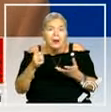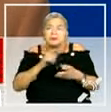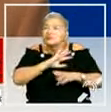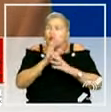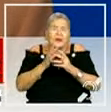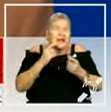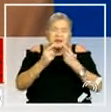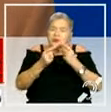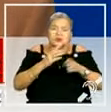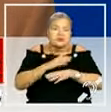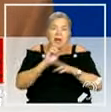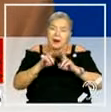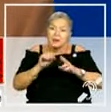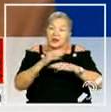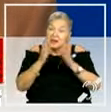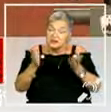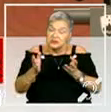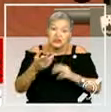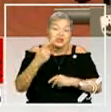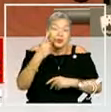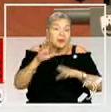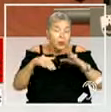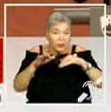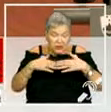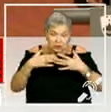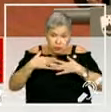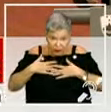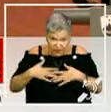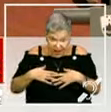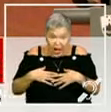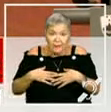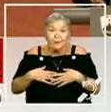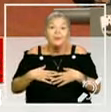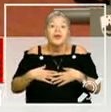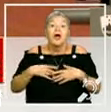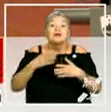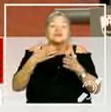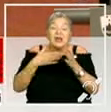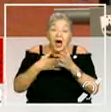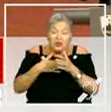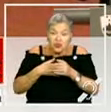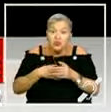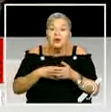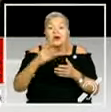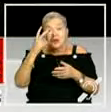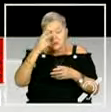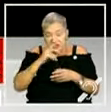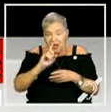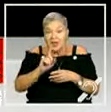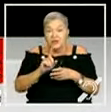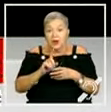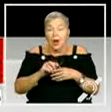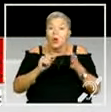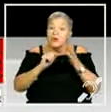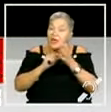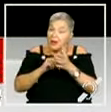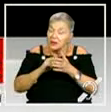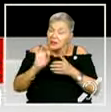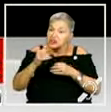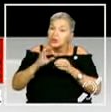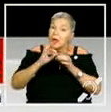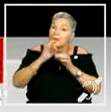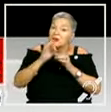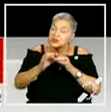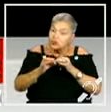cumva deschise și își dorește foarte mult șeful executivului de la București să se ajungă la un numitor comun. Îi va prezenta însă și măsurile prin